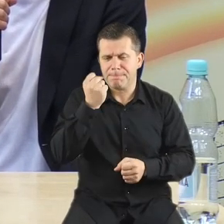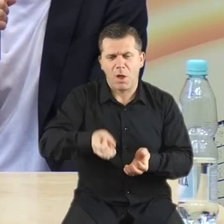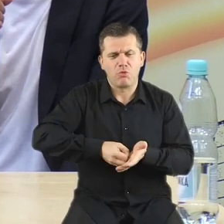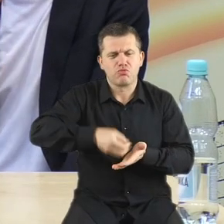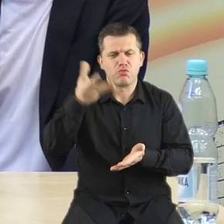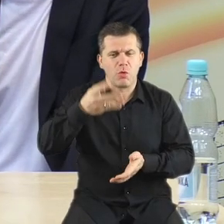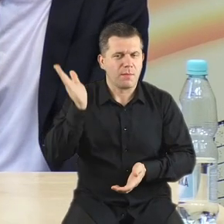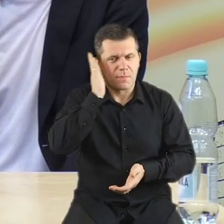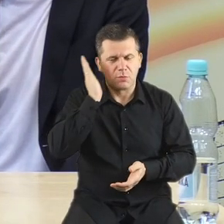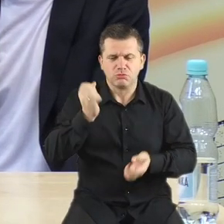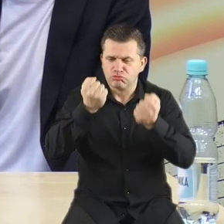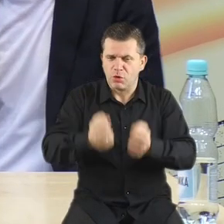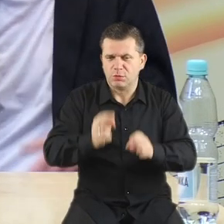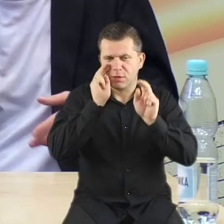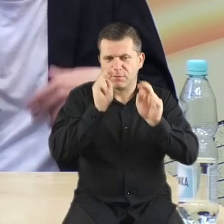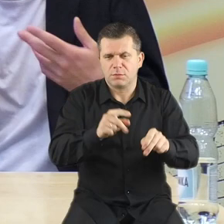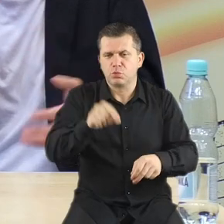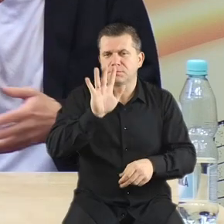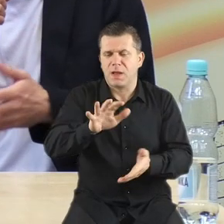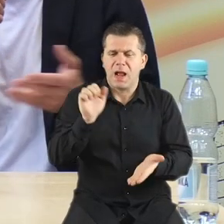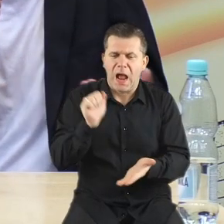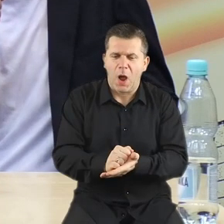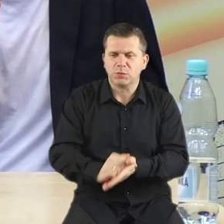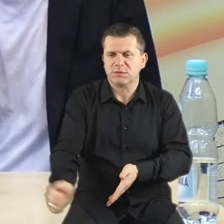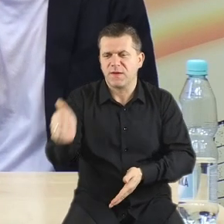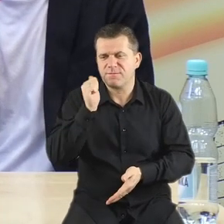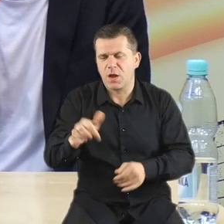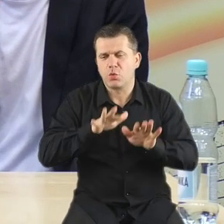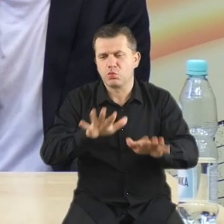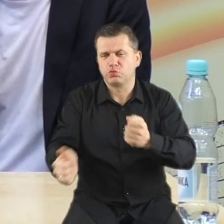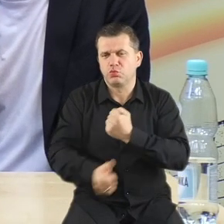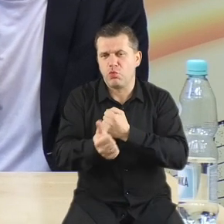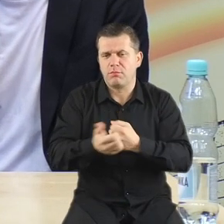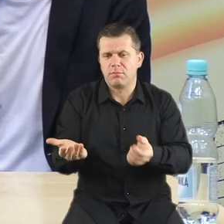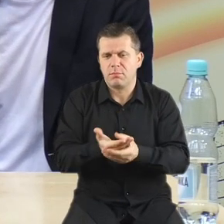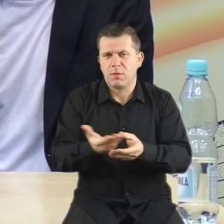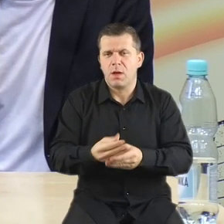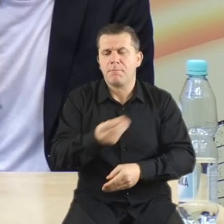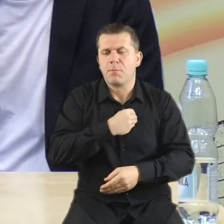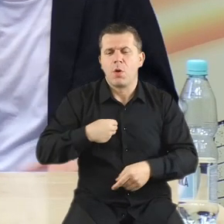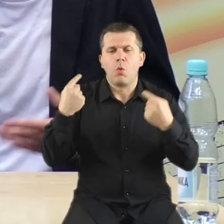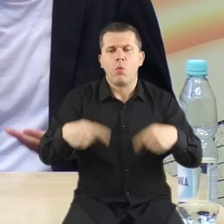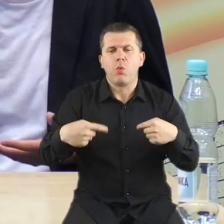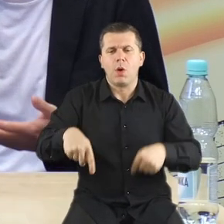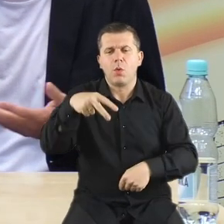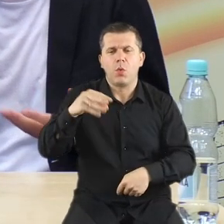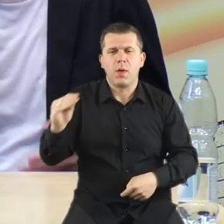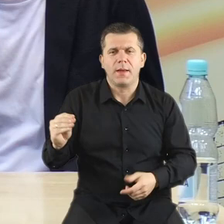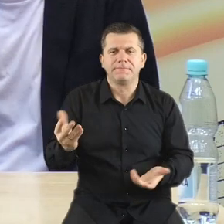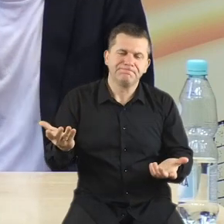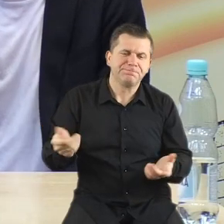są te mieszkania. Ciężko jest wynająć i trzeba mieć kaucję, gwarancję, masę różnych dokumentów. Wtedy Polska nie była w Unii, my z Polski,